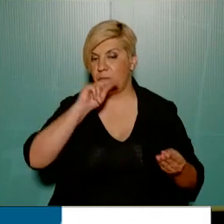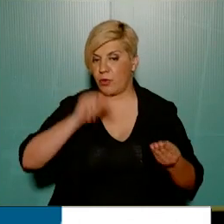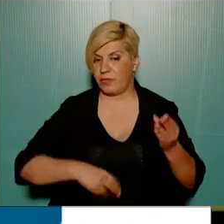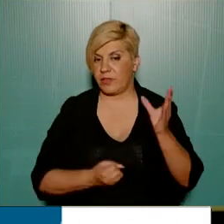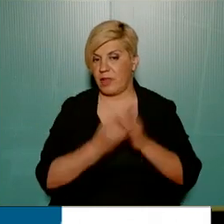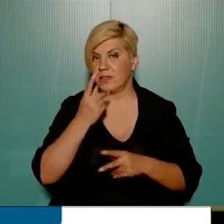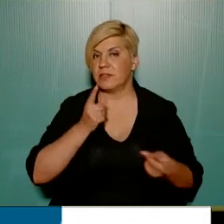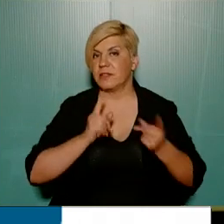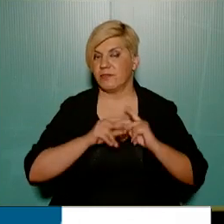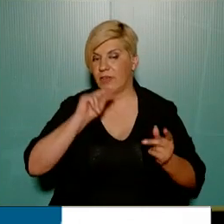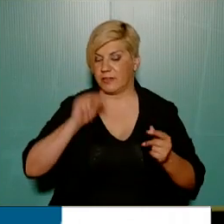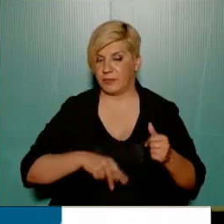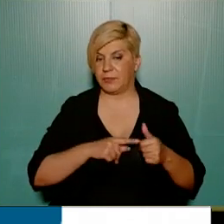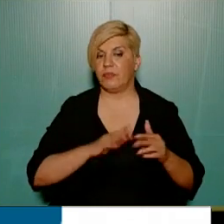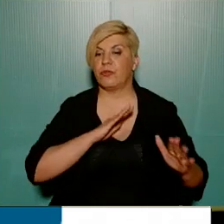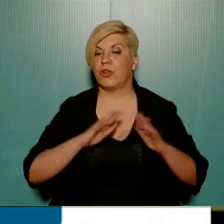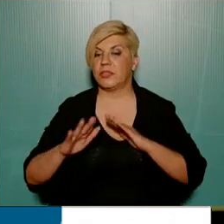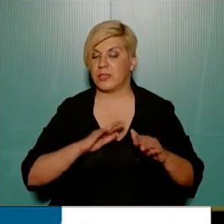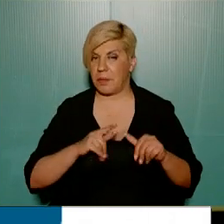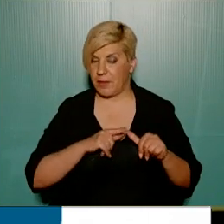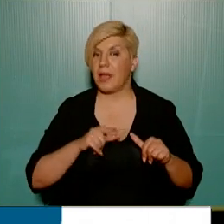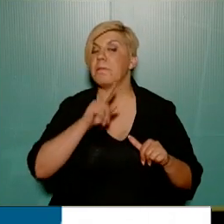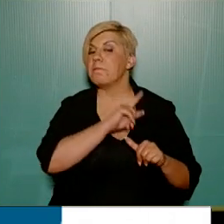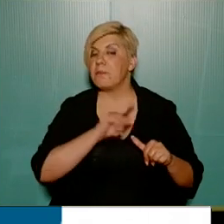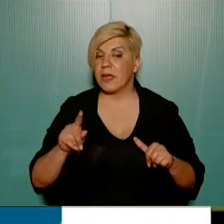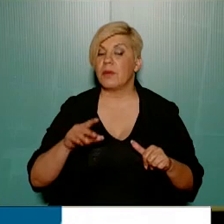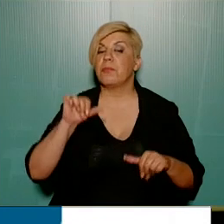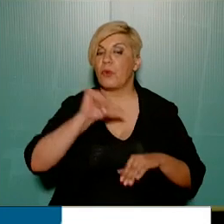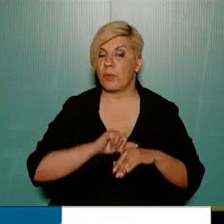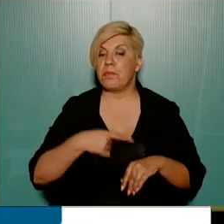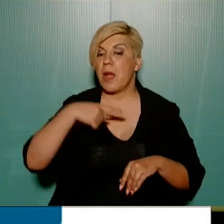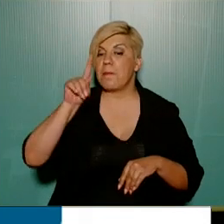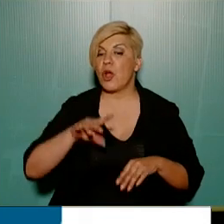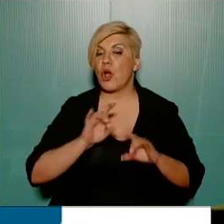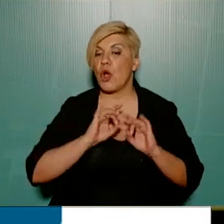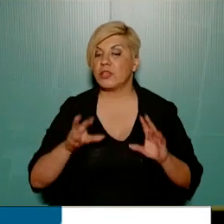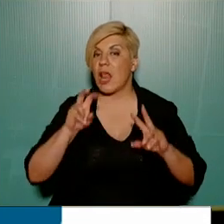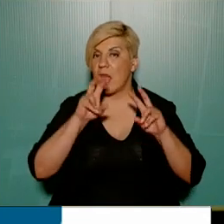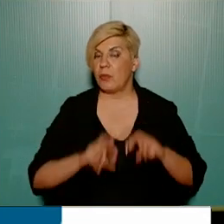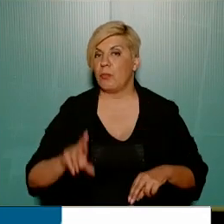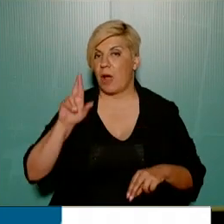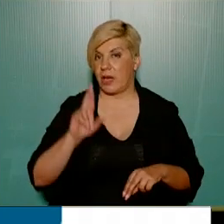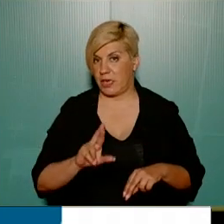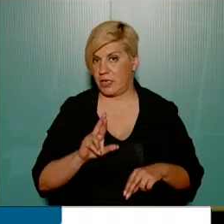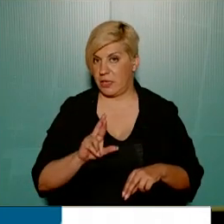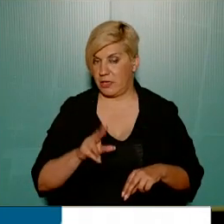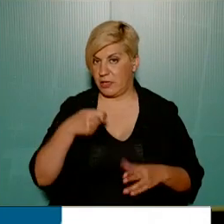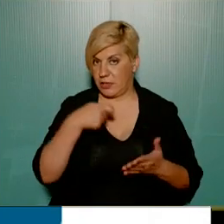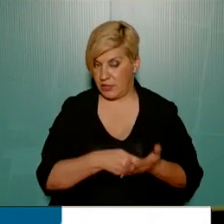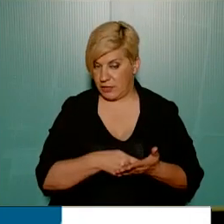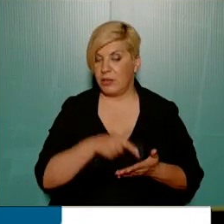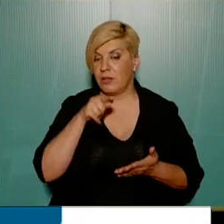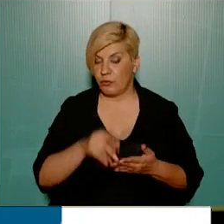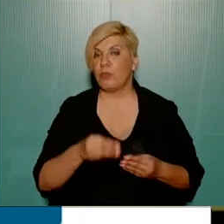νέας σύμβασης. Φροντίσαμε έτσι να μην μείνει η πόλη ούτε μία μέρα χωρίς ελεγχόμενη στάθμευση, γεγονός που